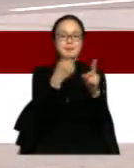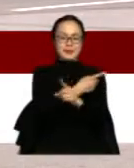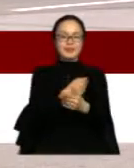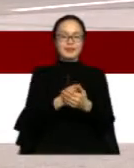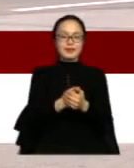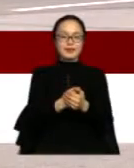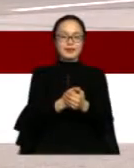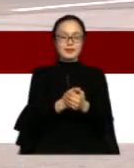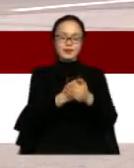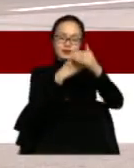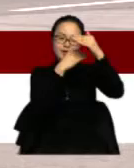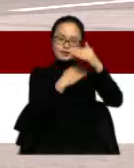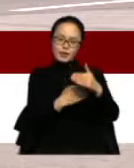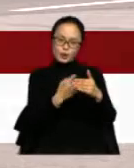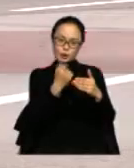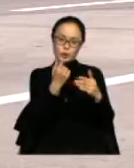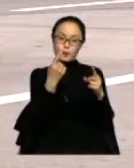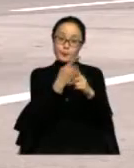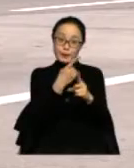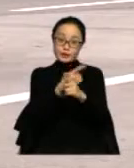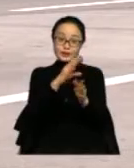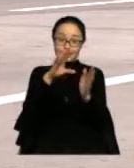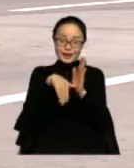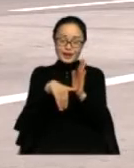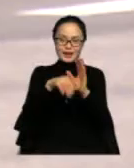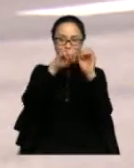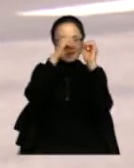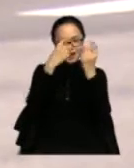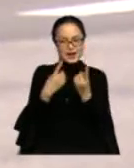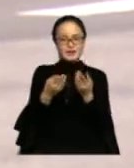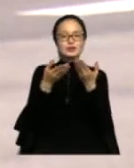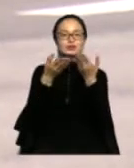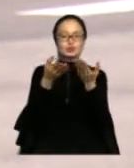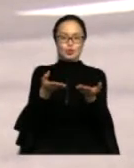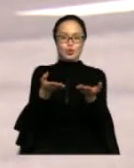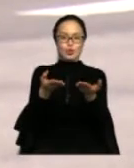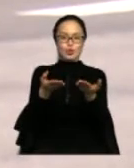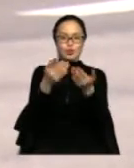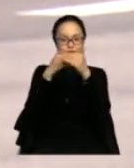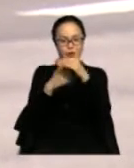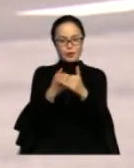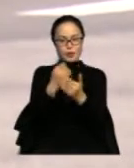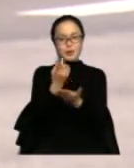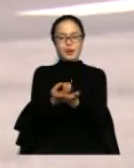협약 내용과 달라진 경우엔 정부가 통행료 인하 등 실시 협약 변경을